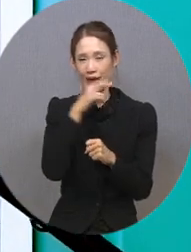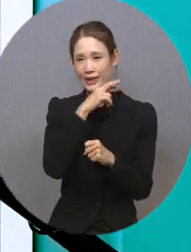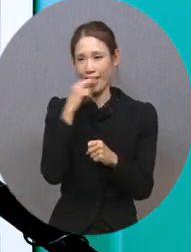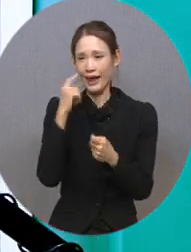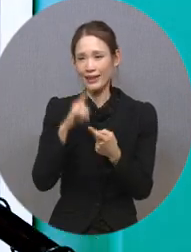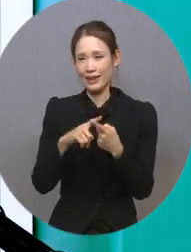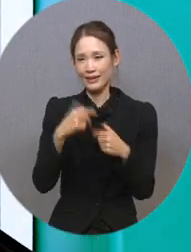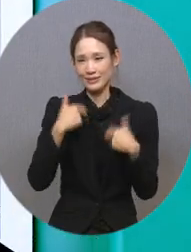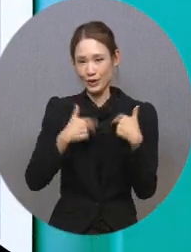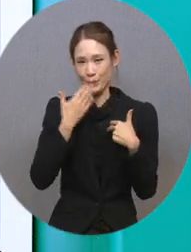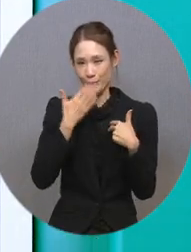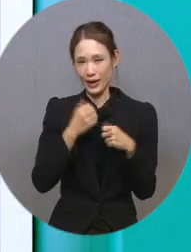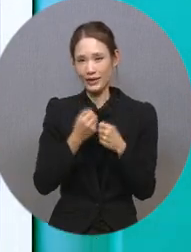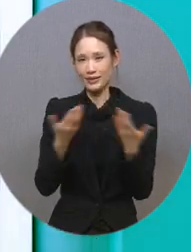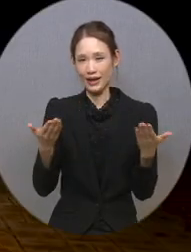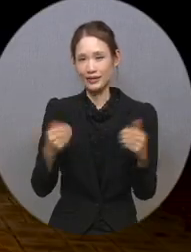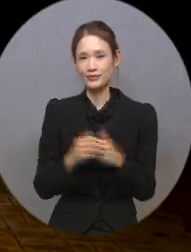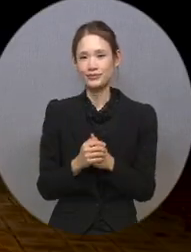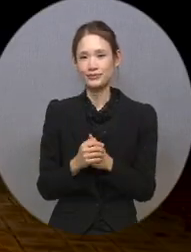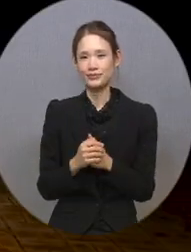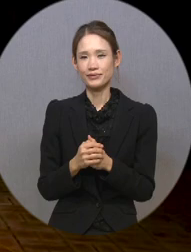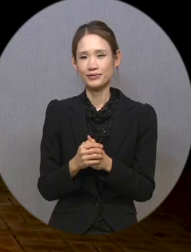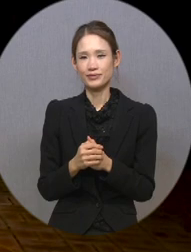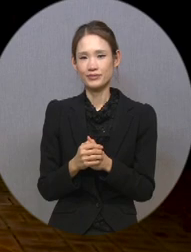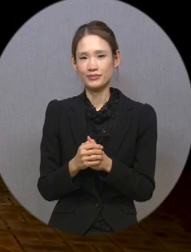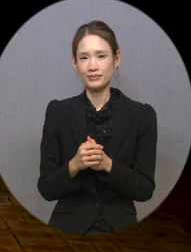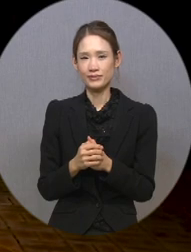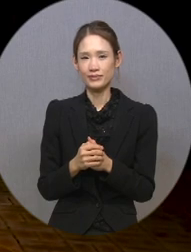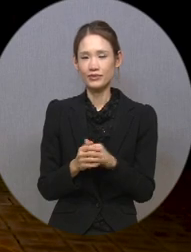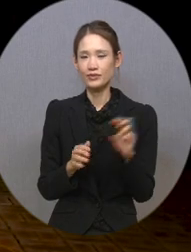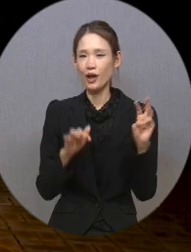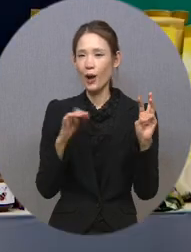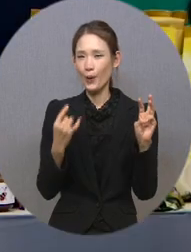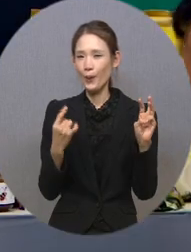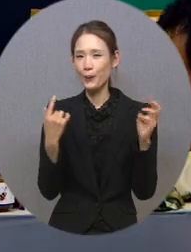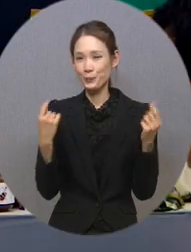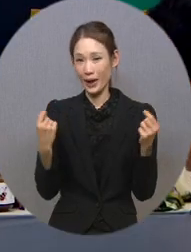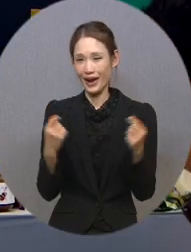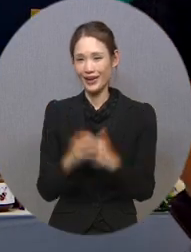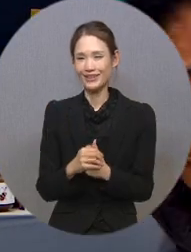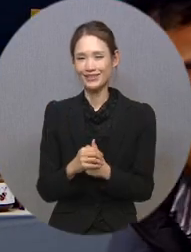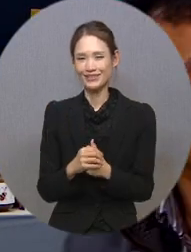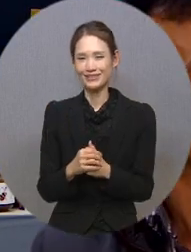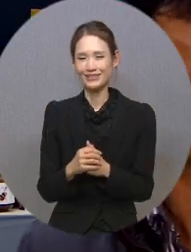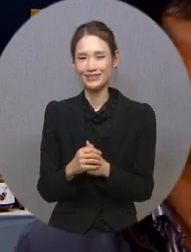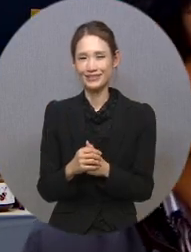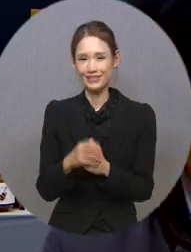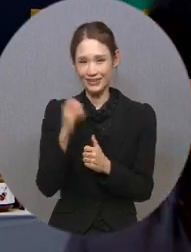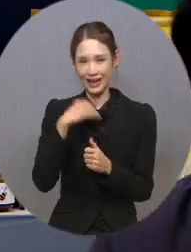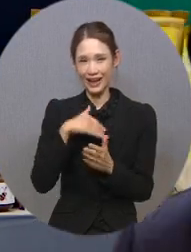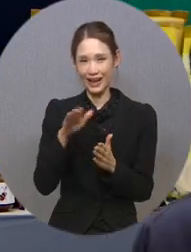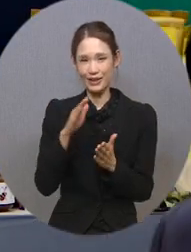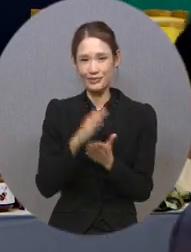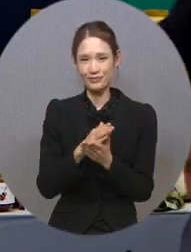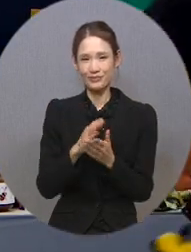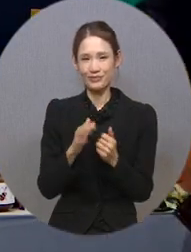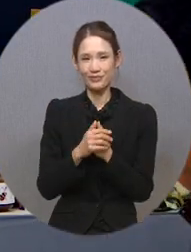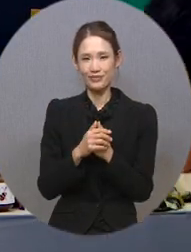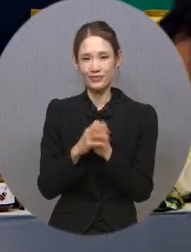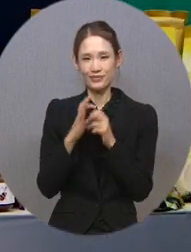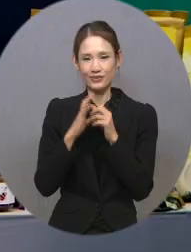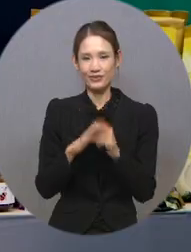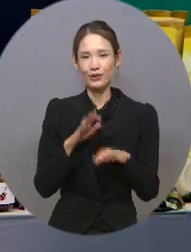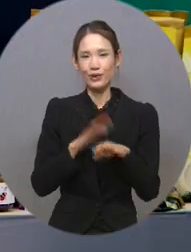수 있도록 공급하고 있습니다. 와! 오, 30초? 자, 그렇다면 그냥 들어가지 마. 마시고. 네. 계속